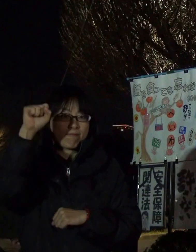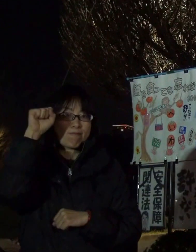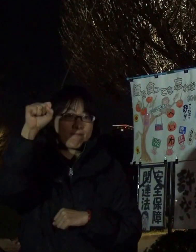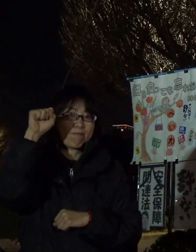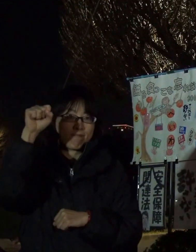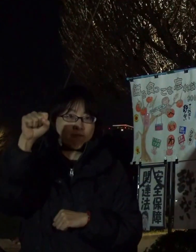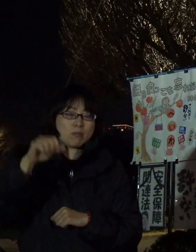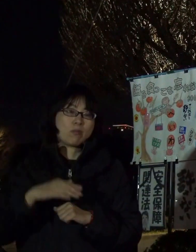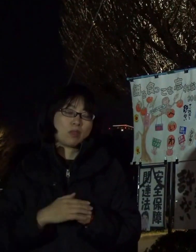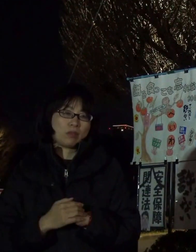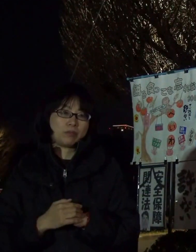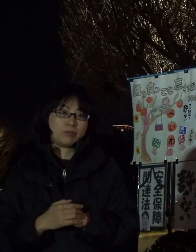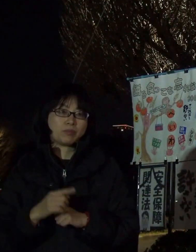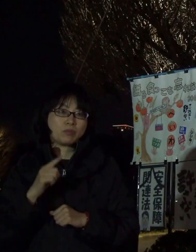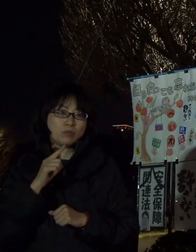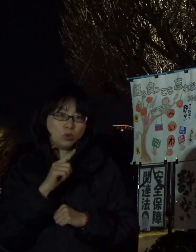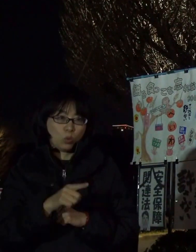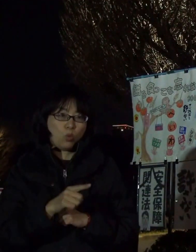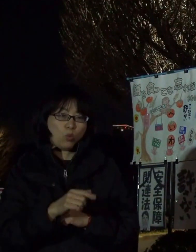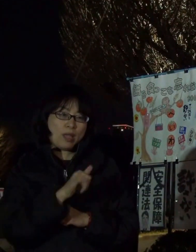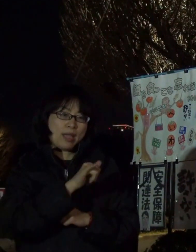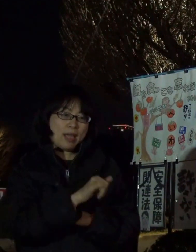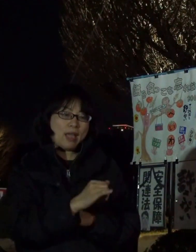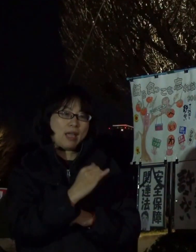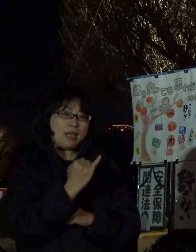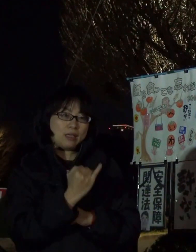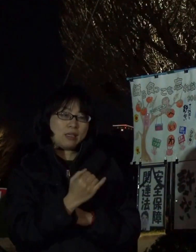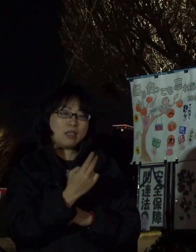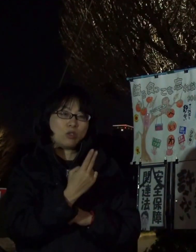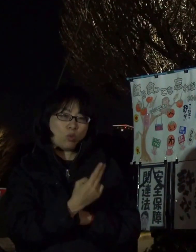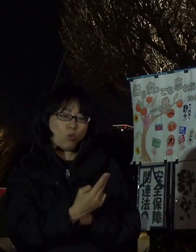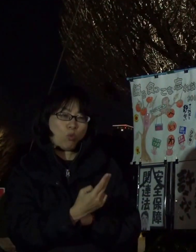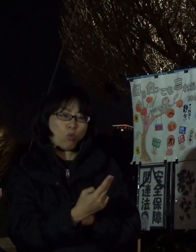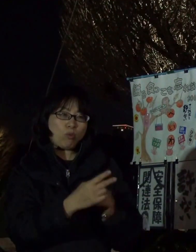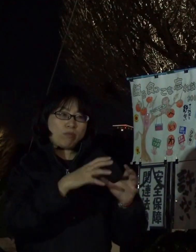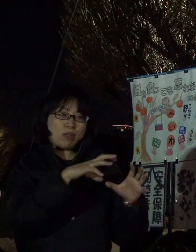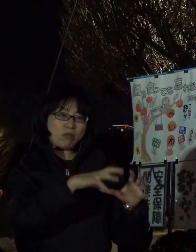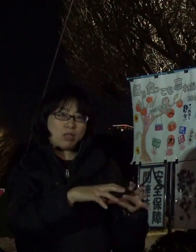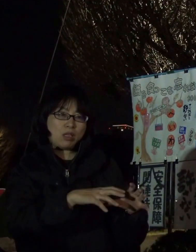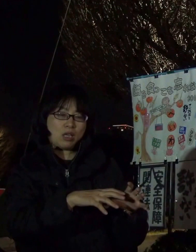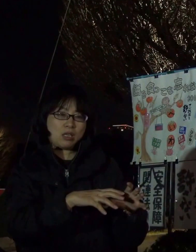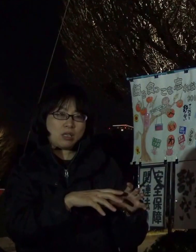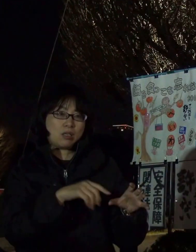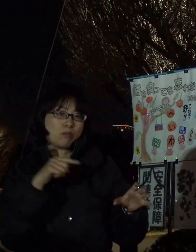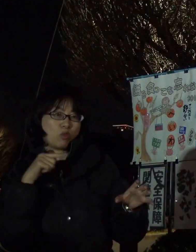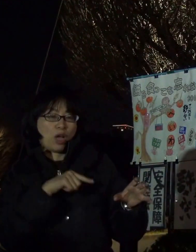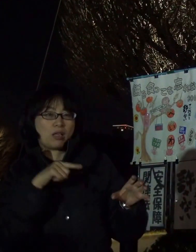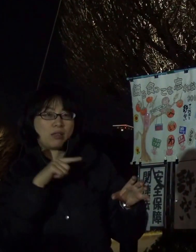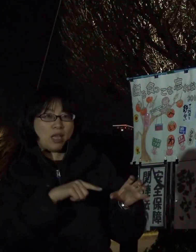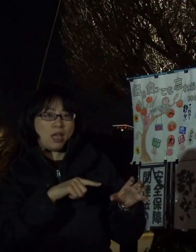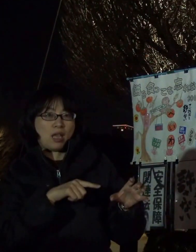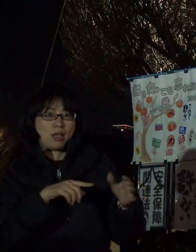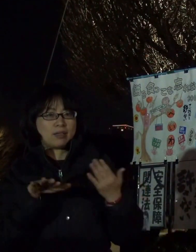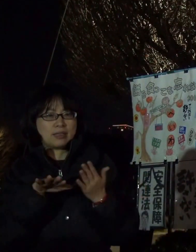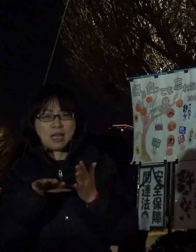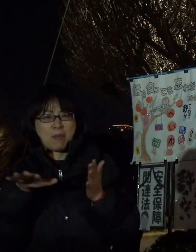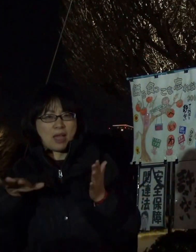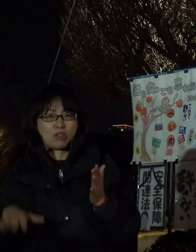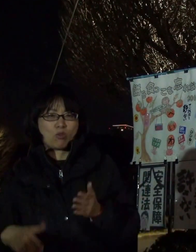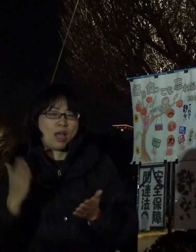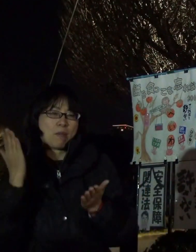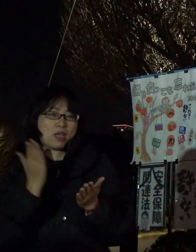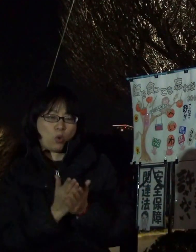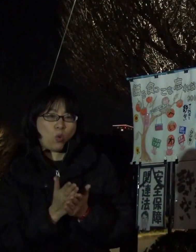ヘイトスピーチをしているデモ隊に向かって、差別はやめよう、共に生きようと訴えてるんですね。